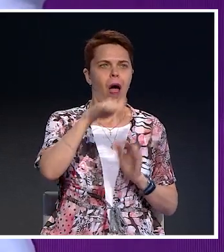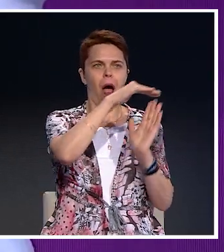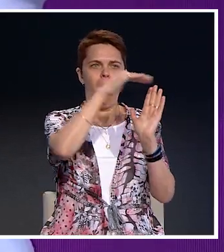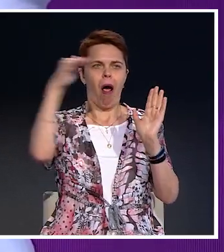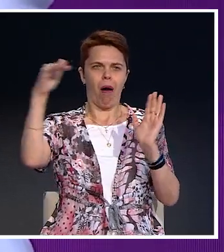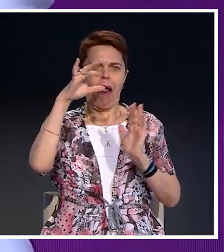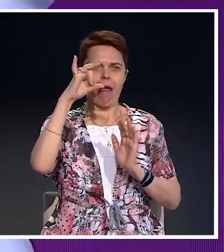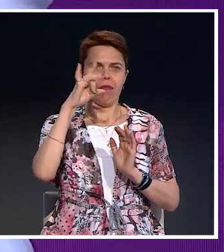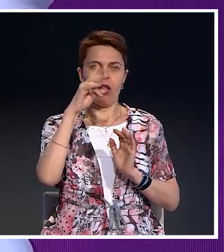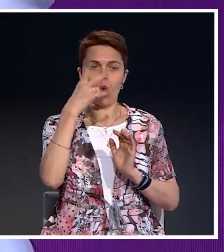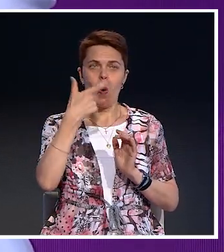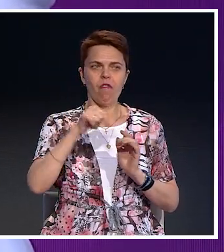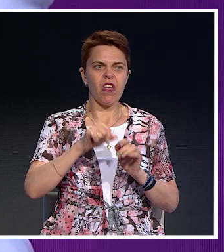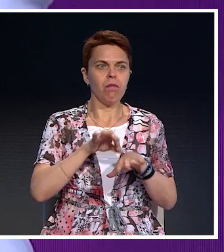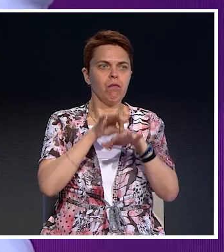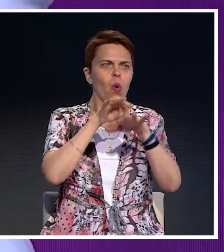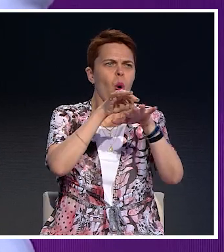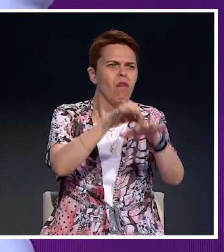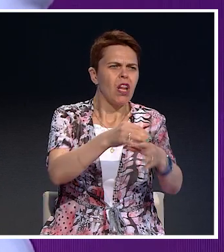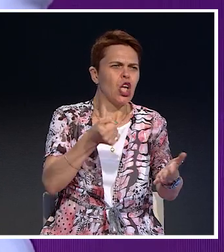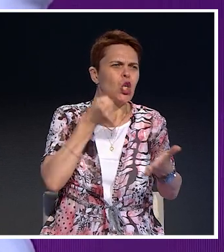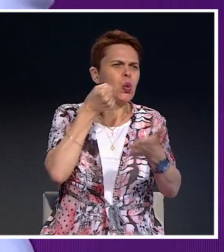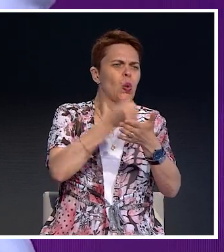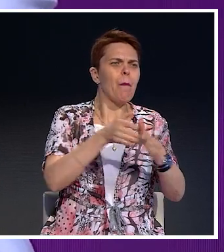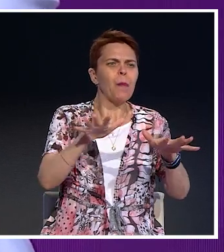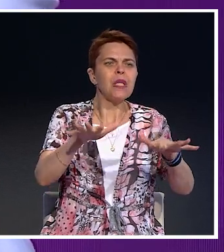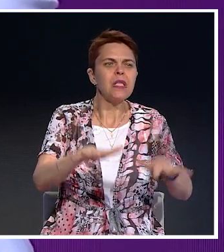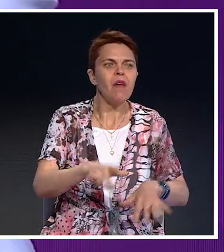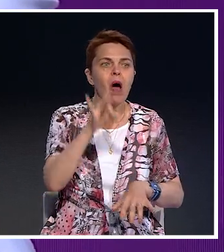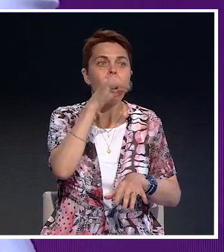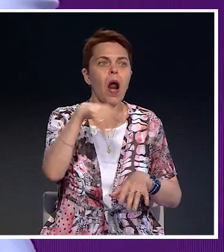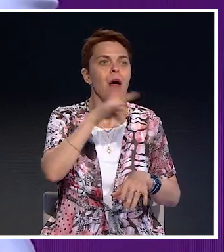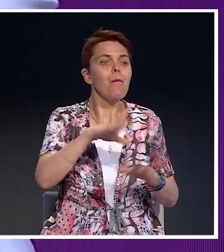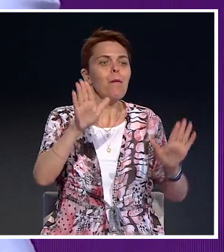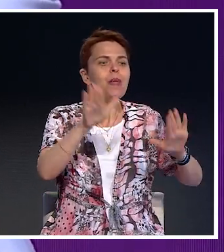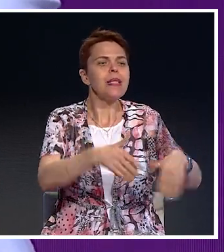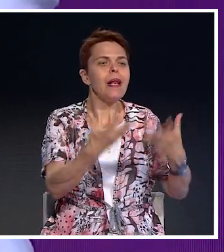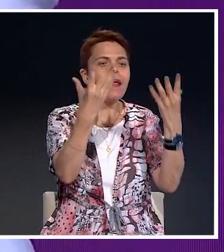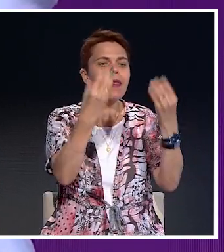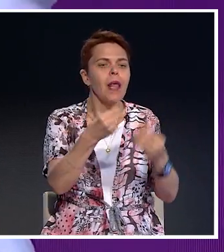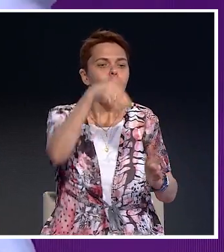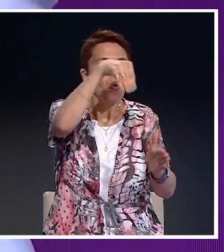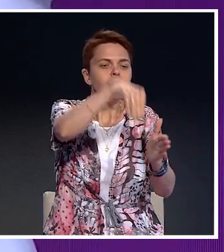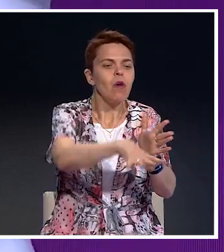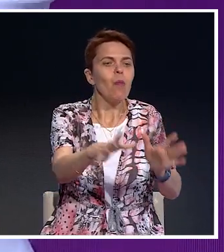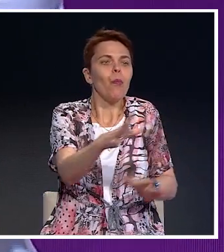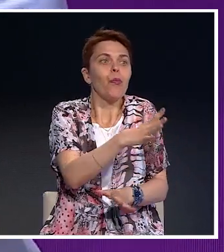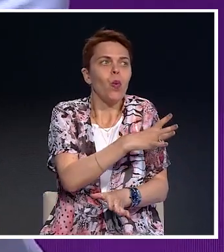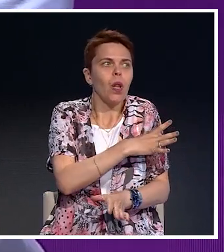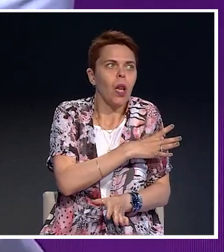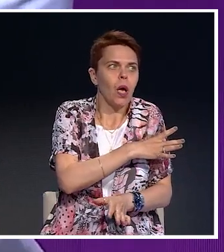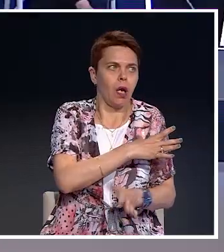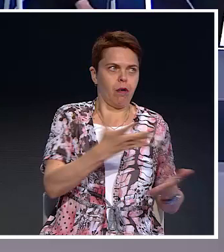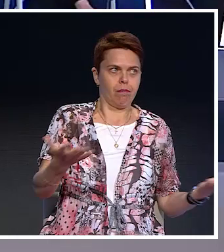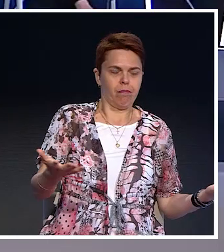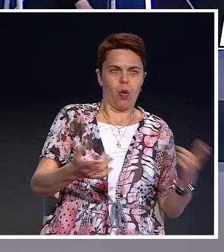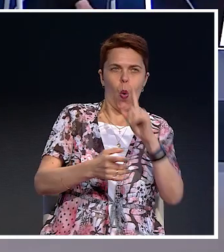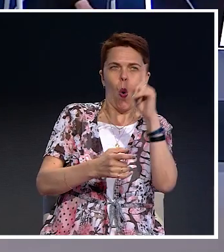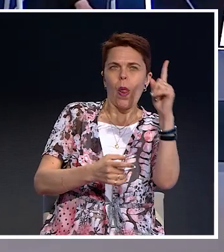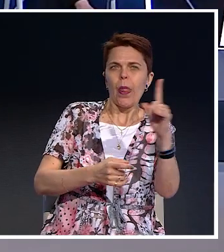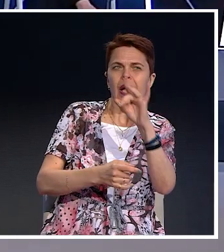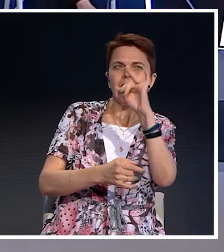рейтингові партії провели депутатів до місцевих рад, а потім після дня голосування були, зокрема, одна